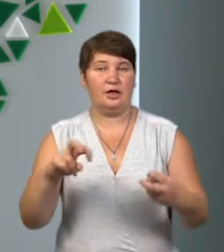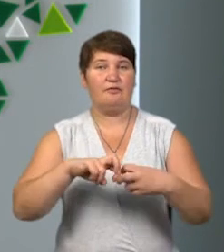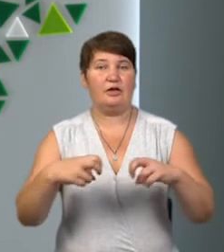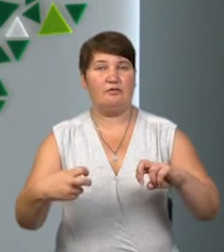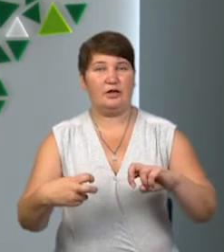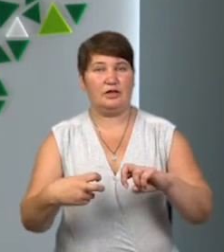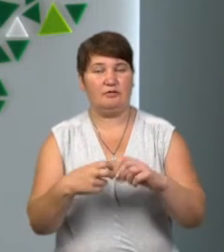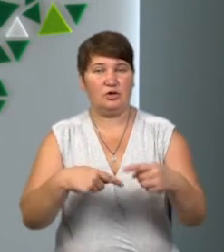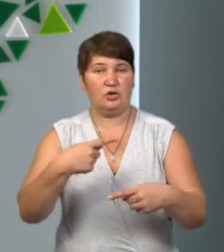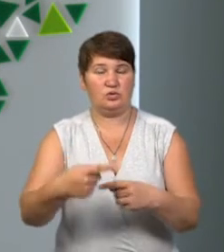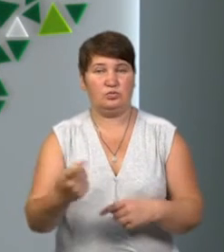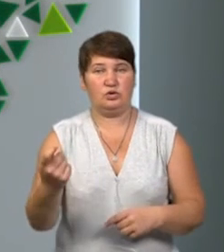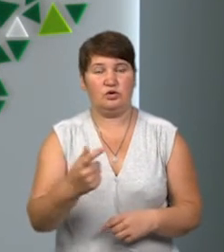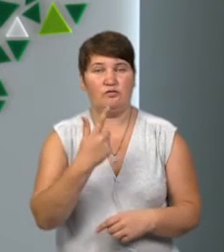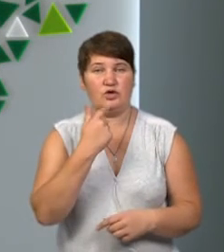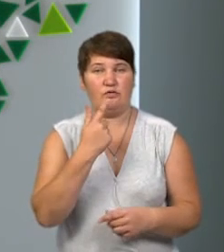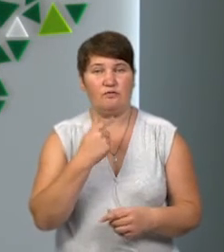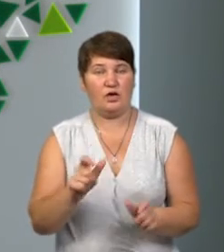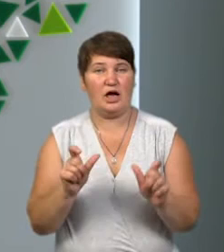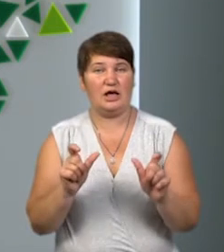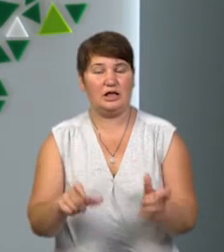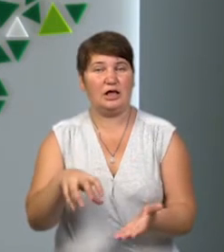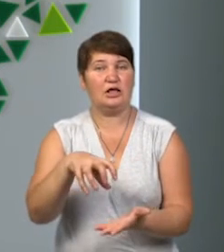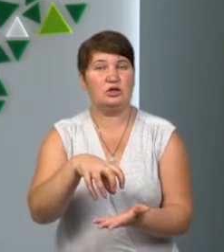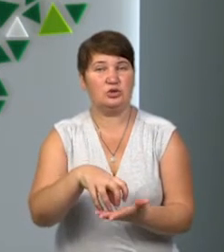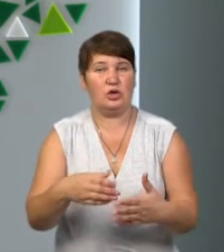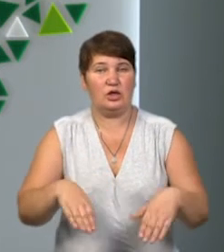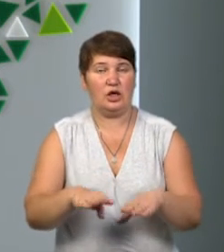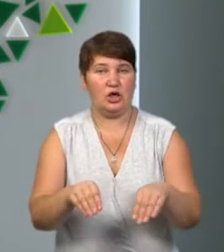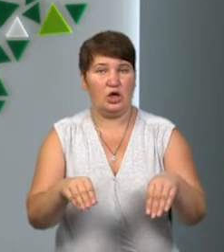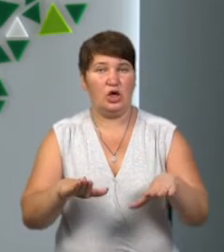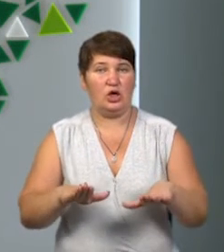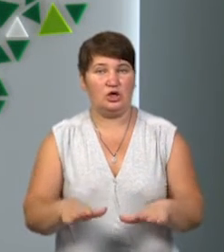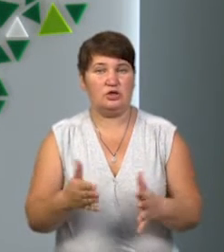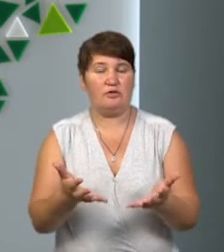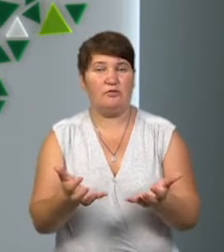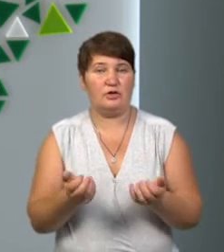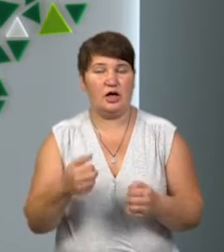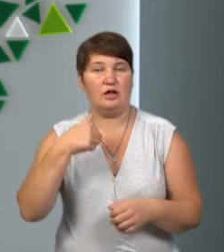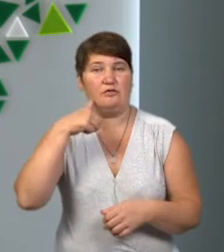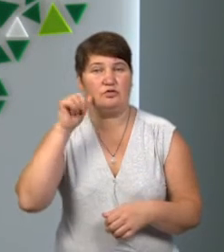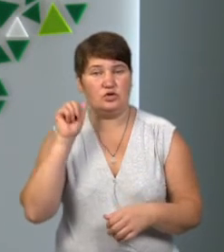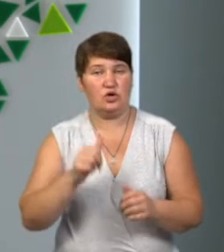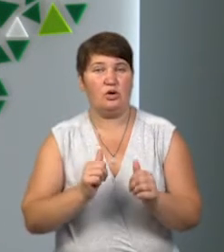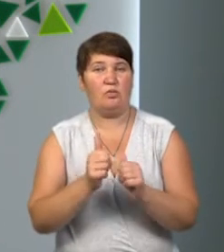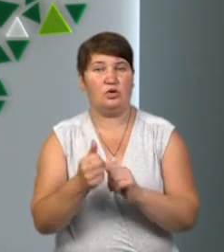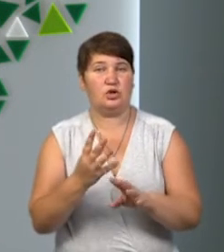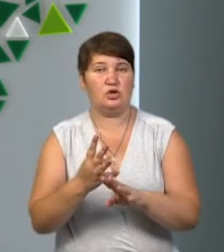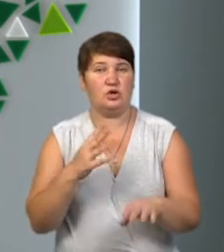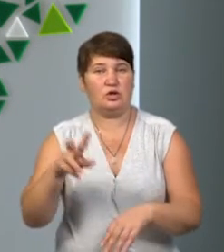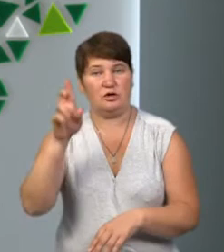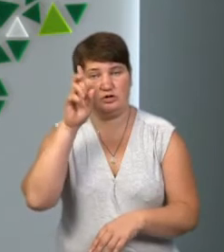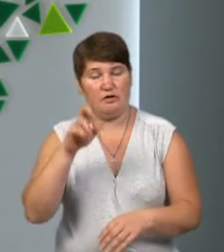Івано-Франківськ із наступного тижня у червоній карантинній зоні. Таке рішення ухвалили вчора на позачерговому засіданні Державної комісії з